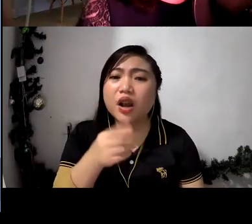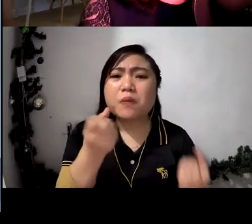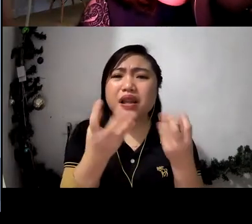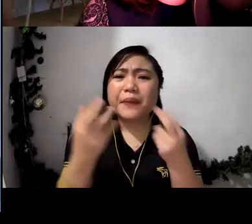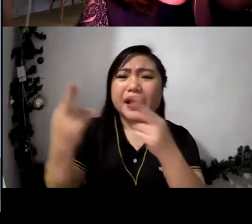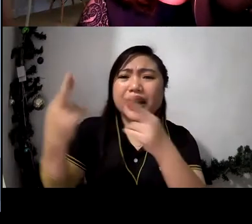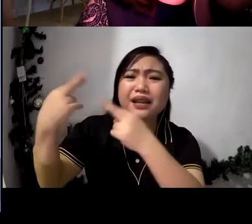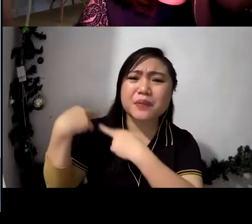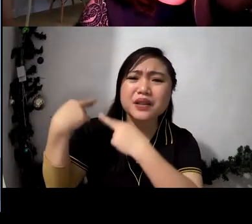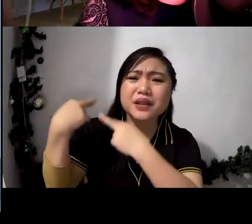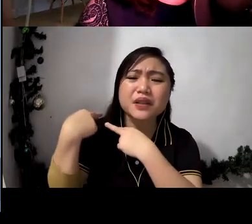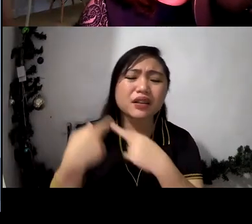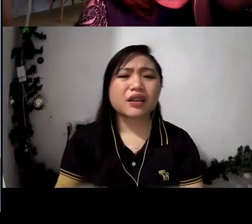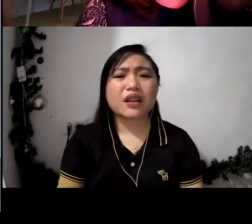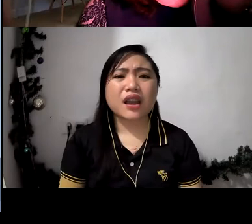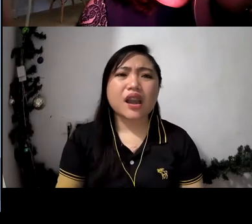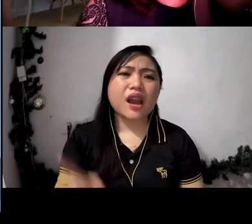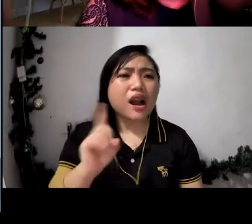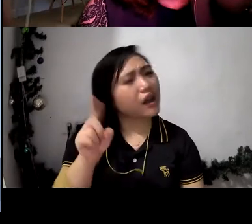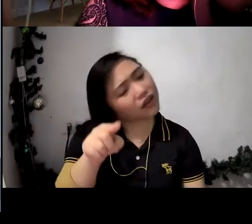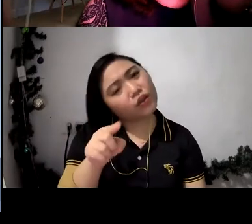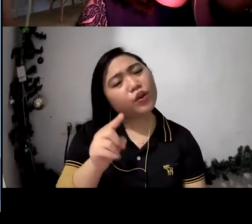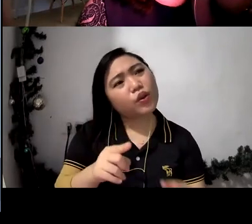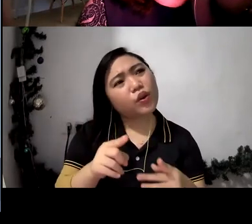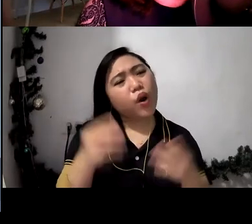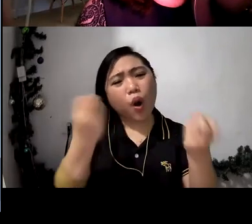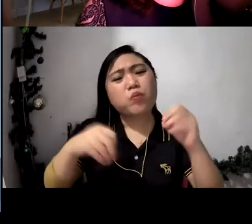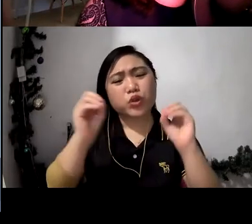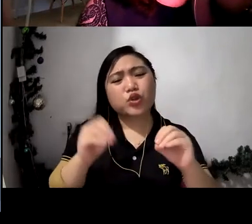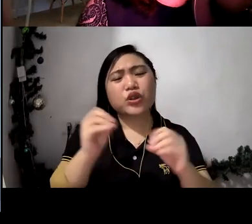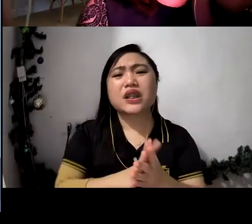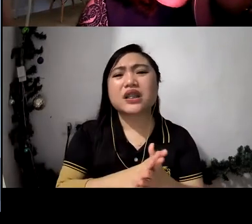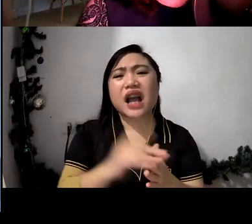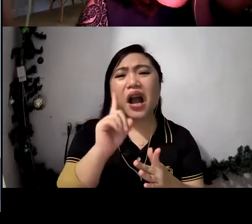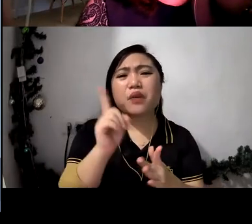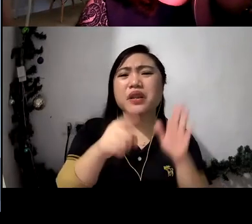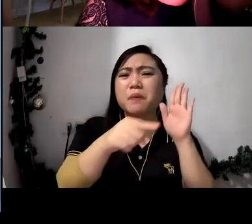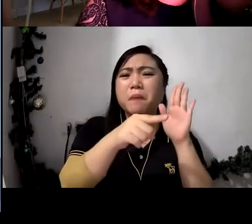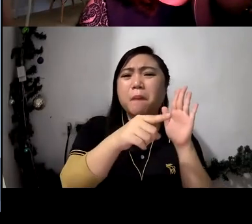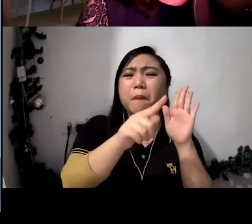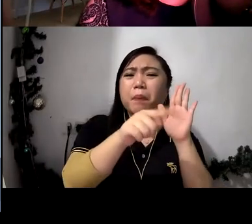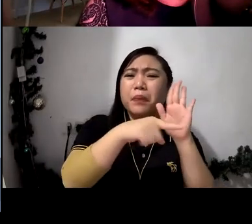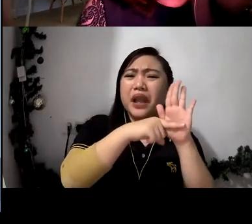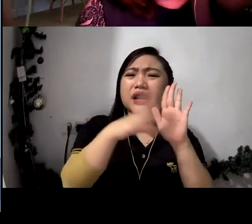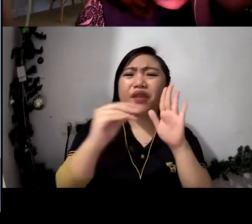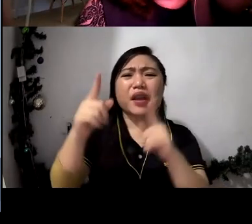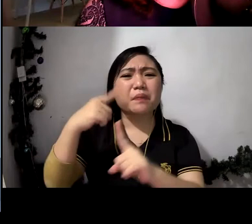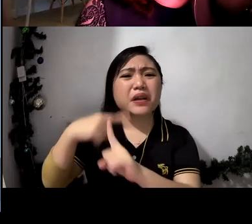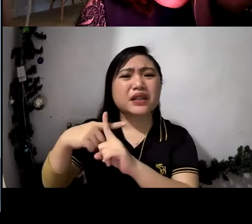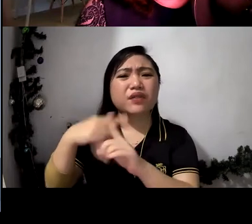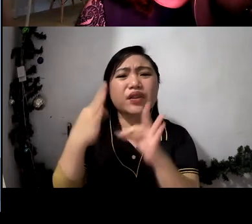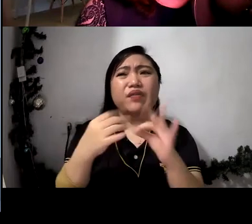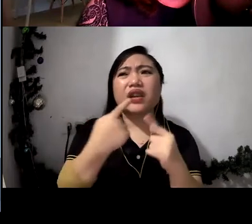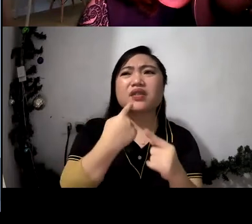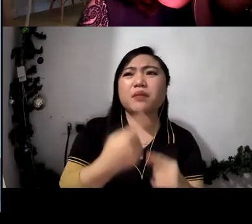responsibility, no, ano yung mga constraints and opportunities, no? Halimbawa, no, yung mga pag ikaw ay inaaya, no,